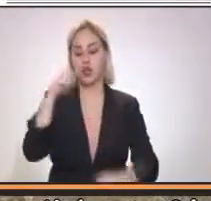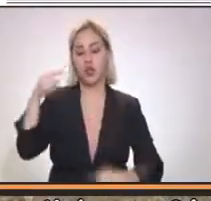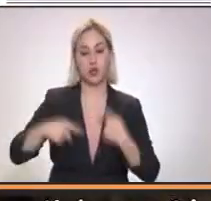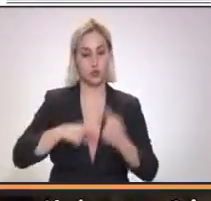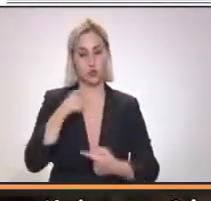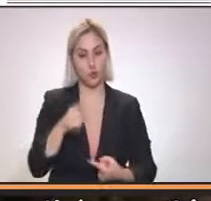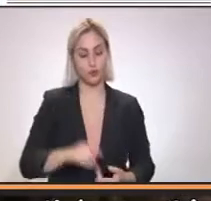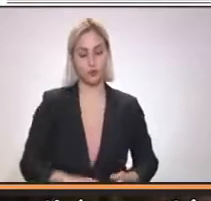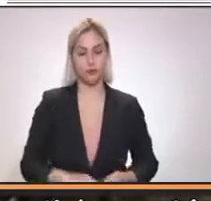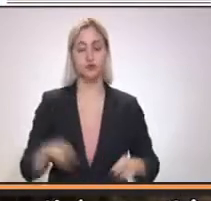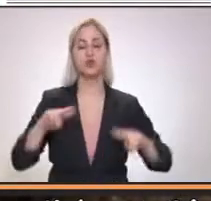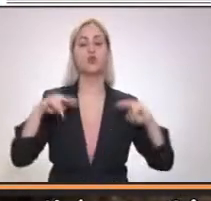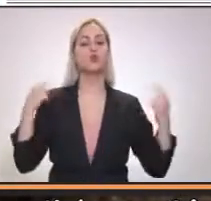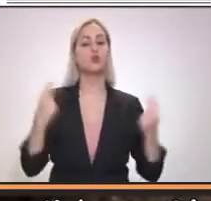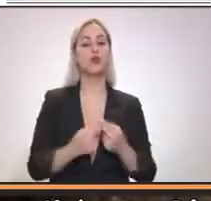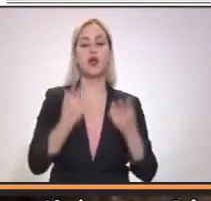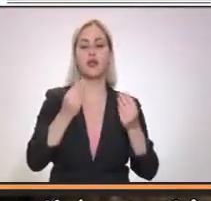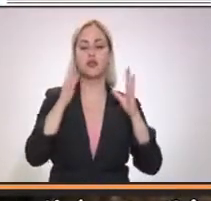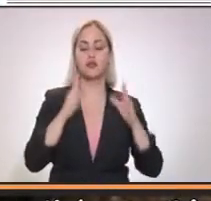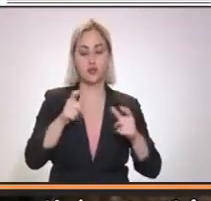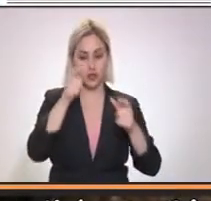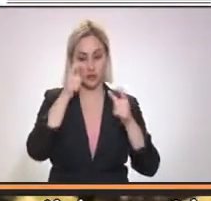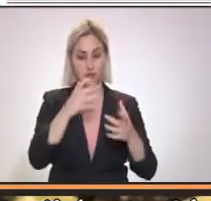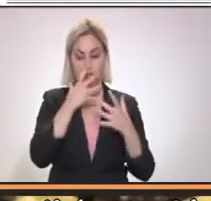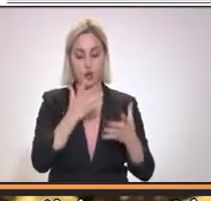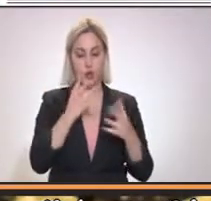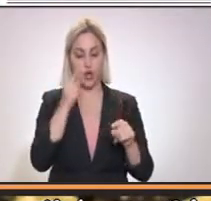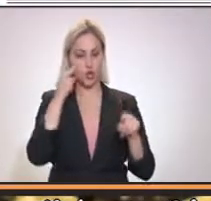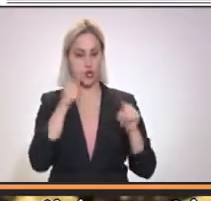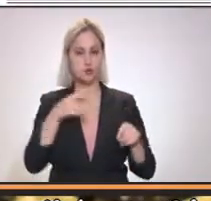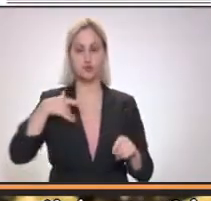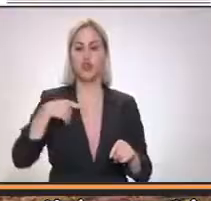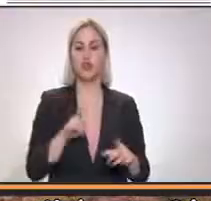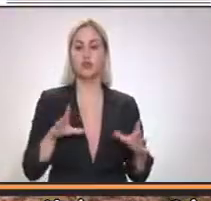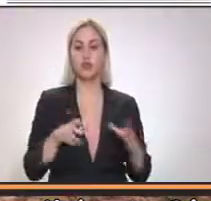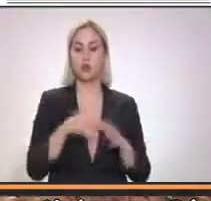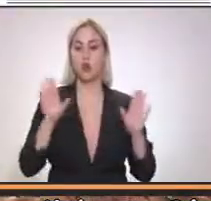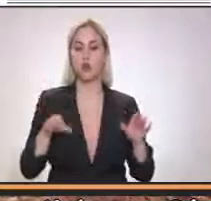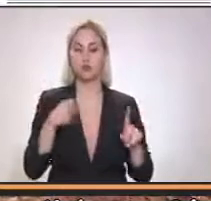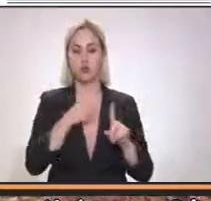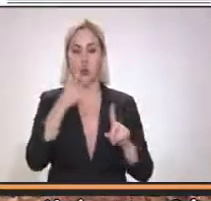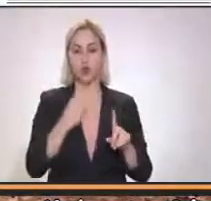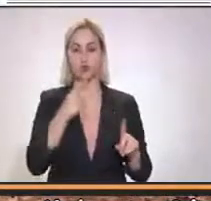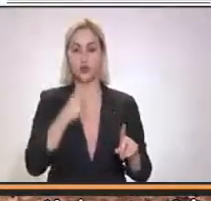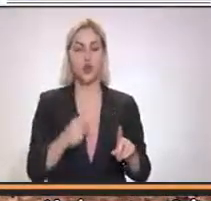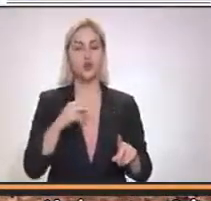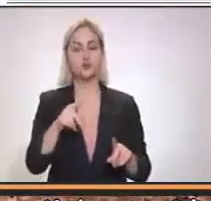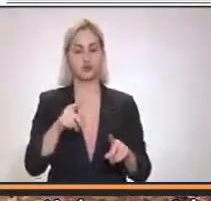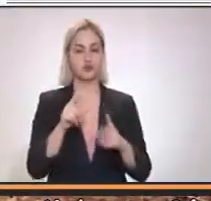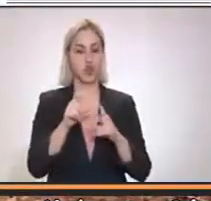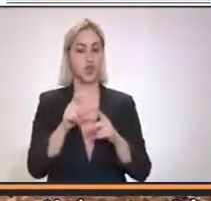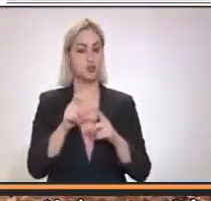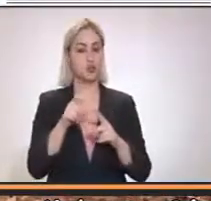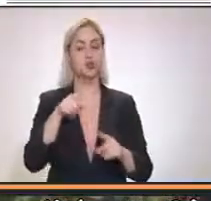sıvacısını arıyorum. Dünyada en çok ilgi çeken ve gözlemcisi olan canlı grubunun kuşlar olduğunu